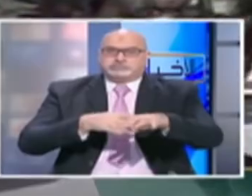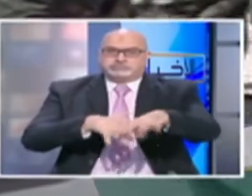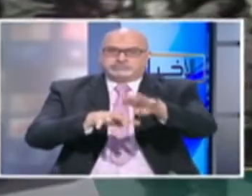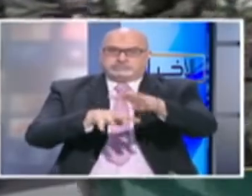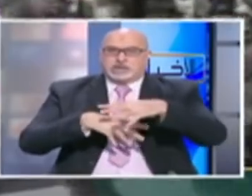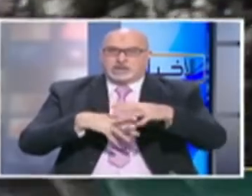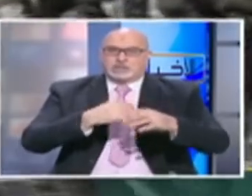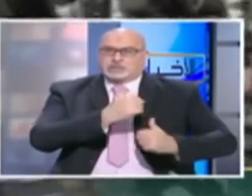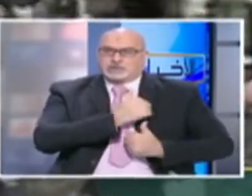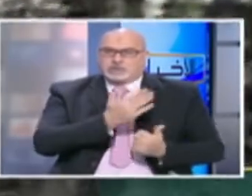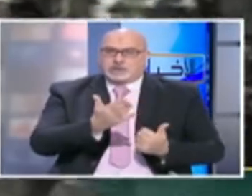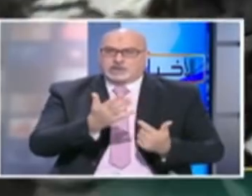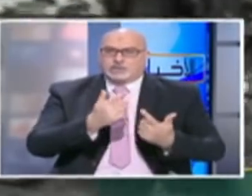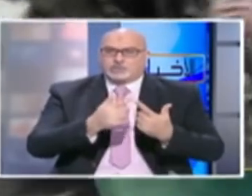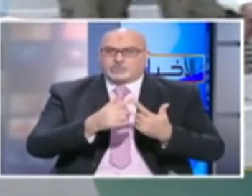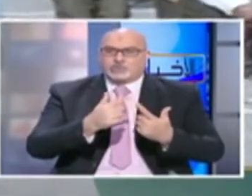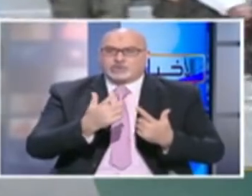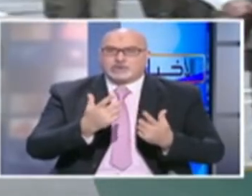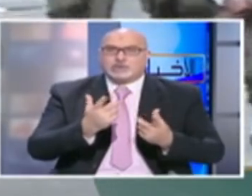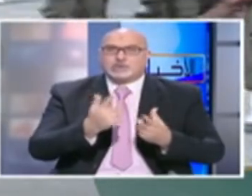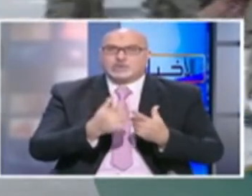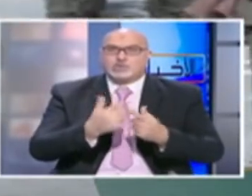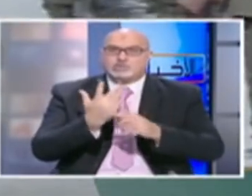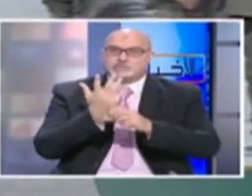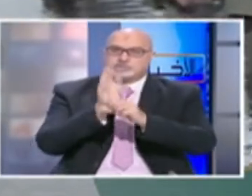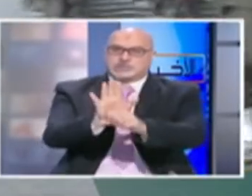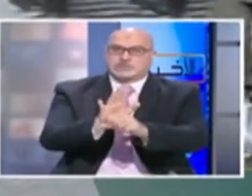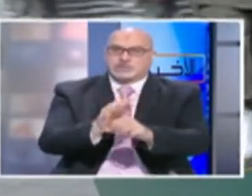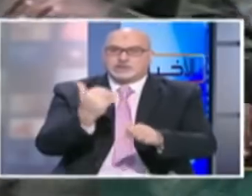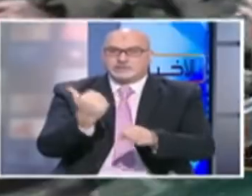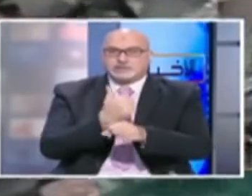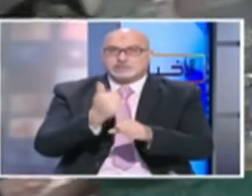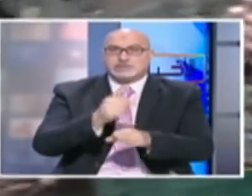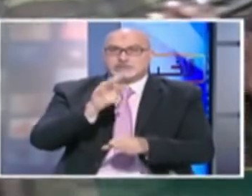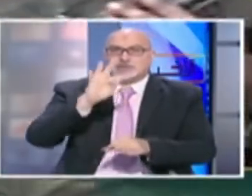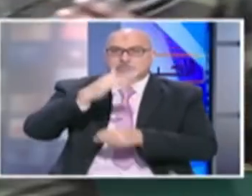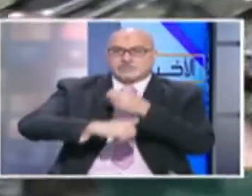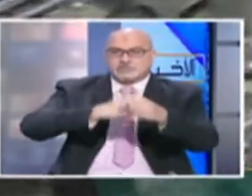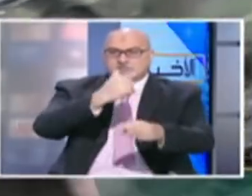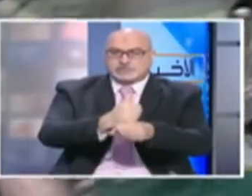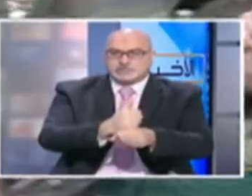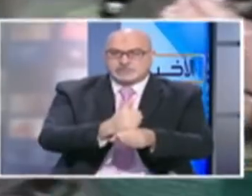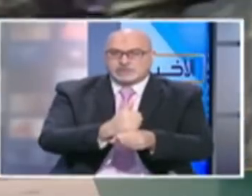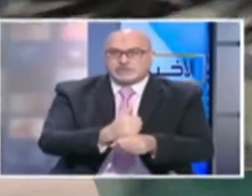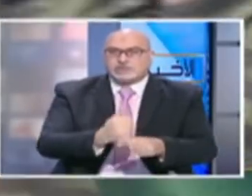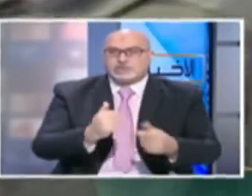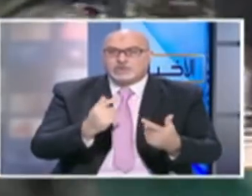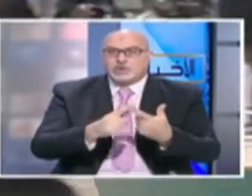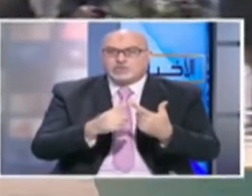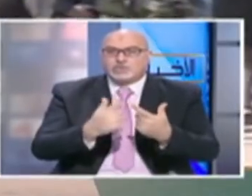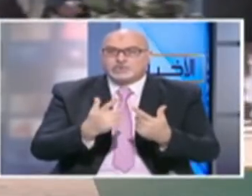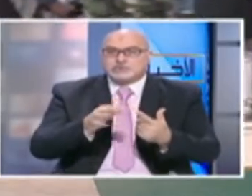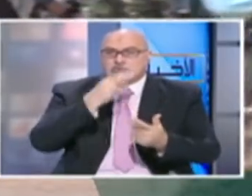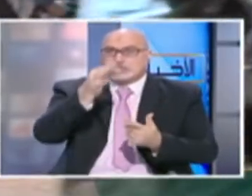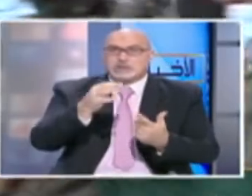التشكيلات العسكرية للجيش الصحراوي خلال العروض المخلدة للذكرى 45 لإعلان الجمهورية الصحراوية، مع التأكيد